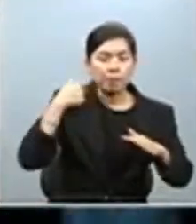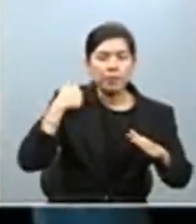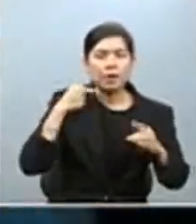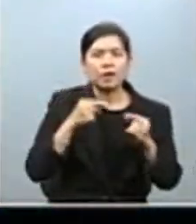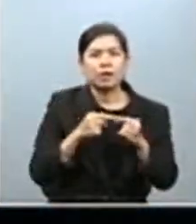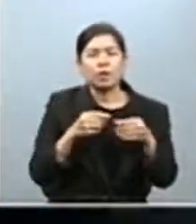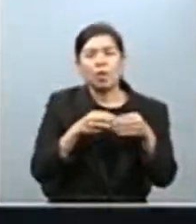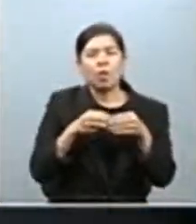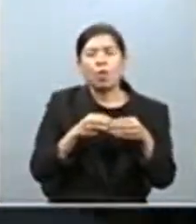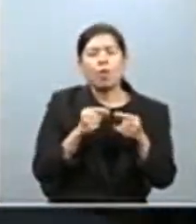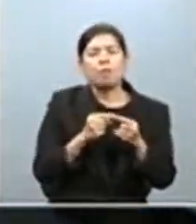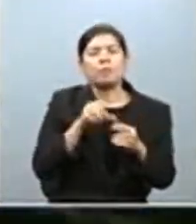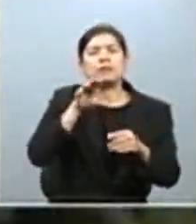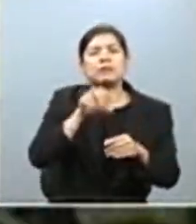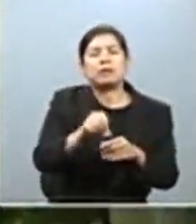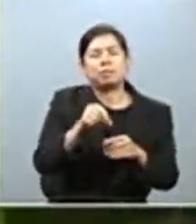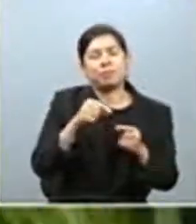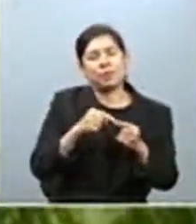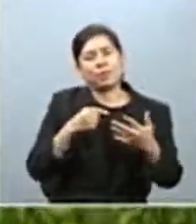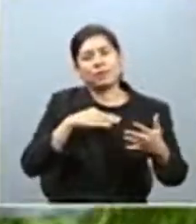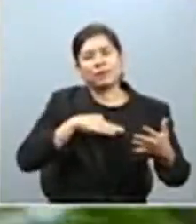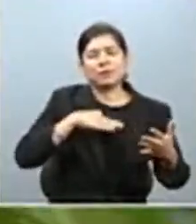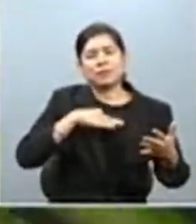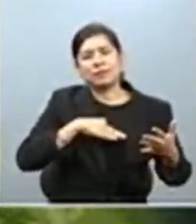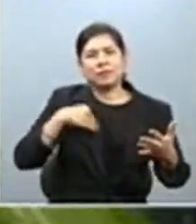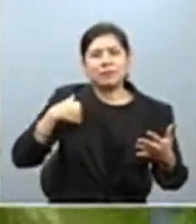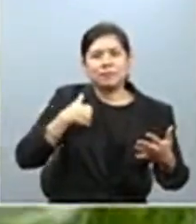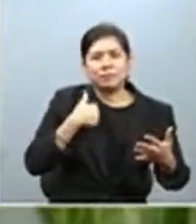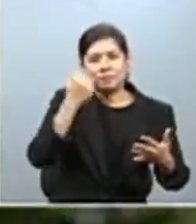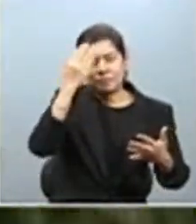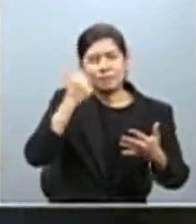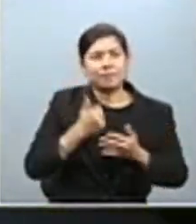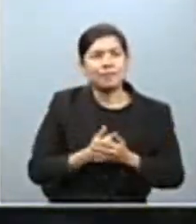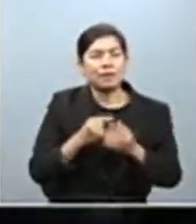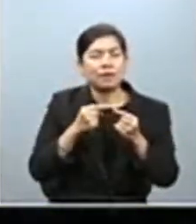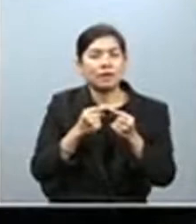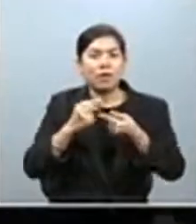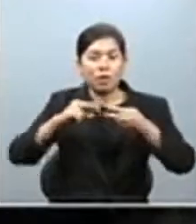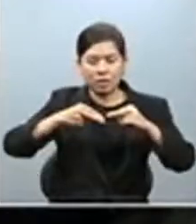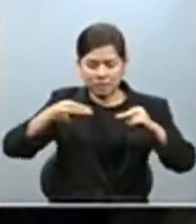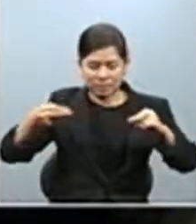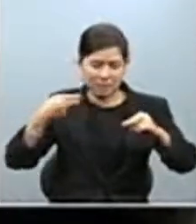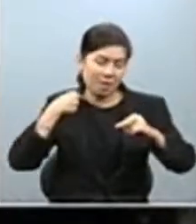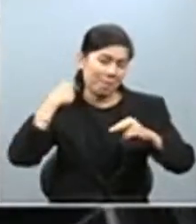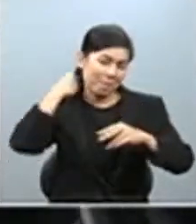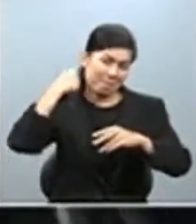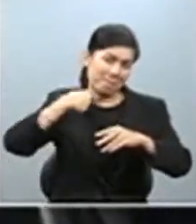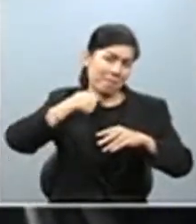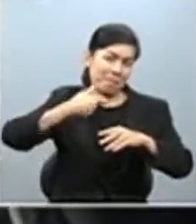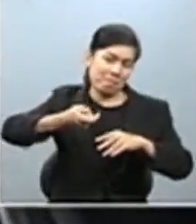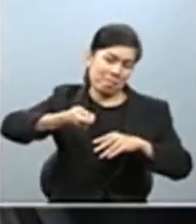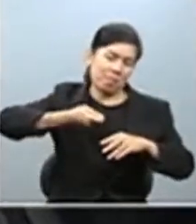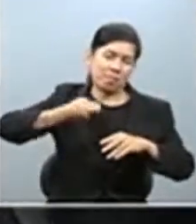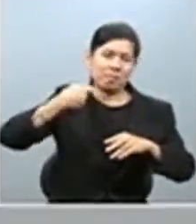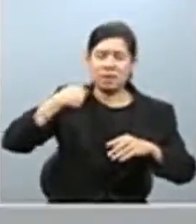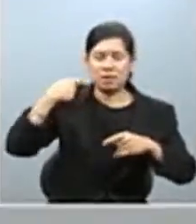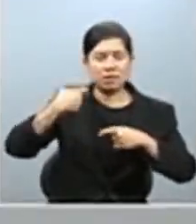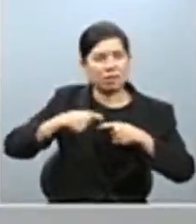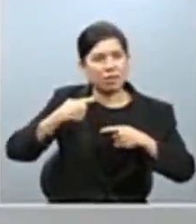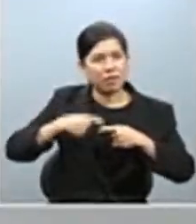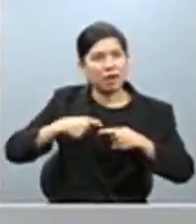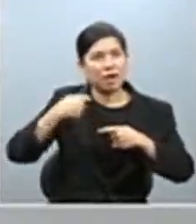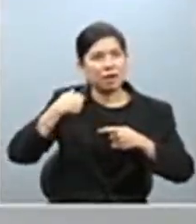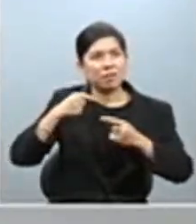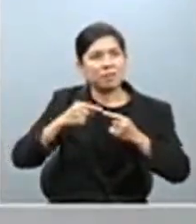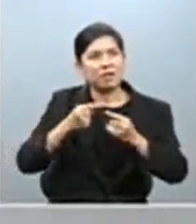ามจับนี่แหละค่ะแล้วพอจะเอาเชือกคล้องคอมันก็งับเชือกเอาไว้เส้นแน่นเชียดึงท่าไหนน้องอีกัวน่าก็